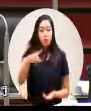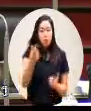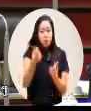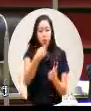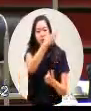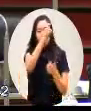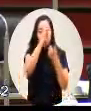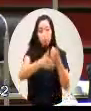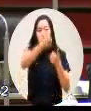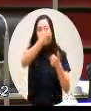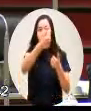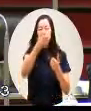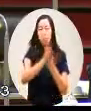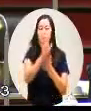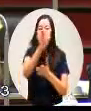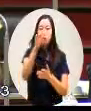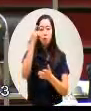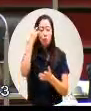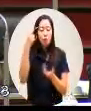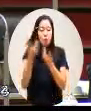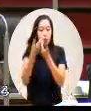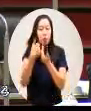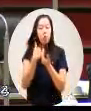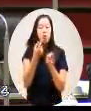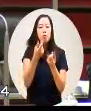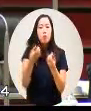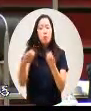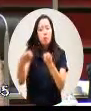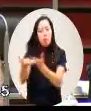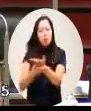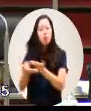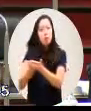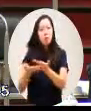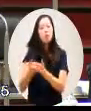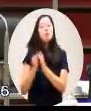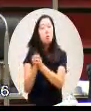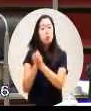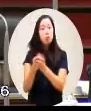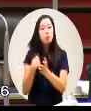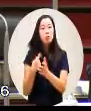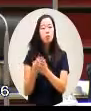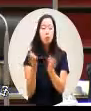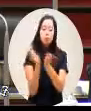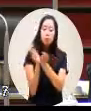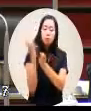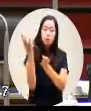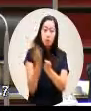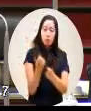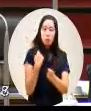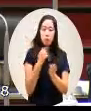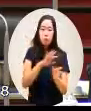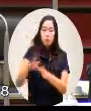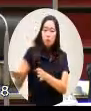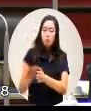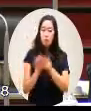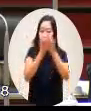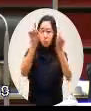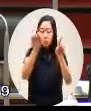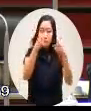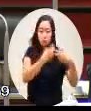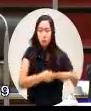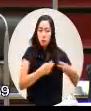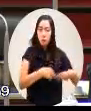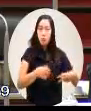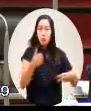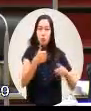款。有议员意见，我拢去给疏通去拜托。所以咱这几年来，好、哦、除了蔡警长，包括以后